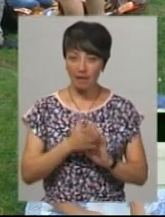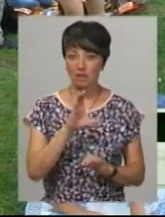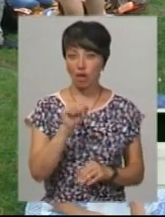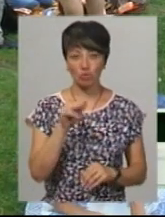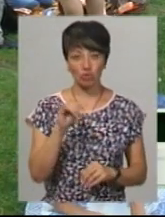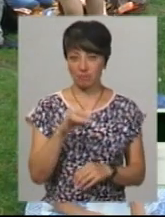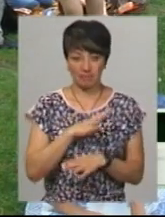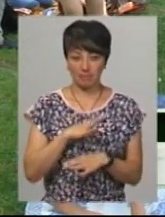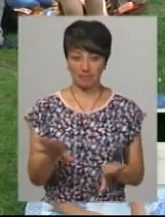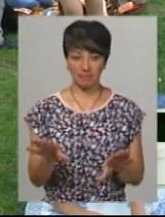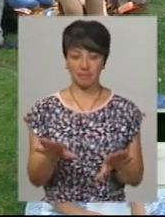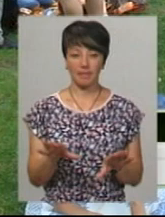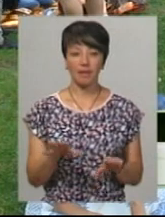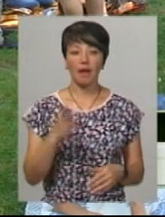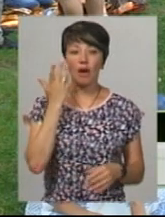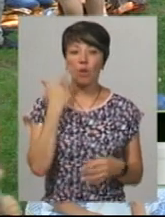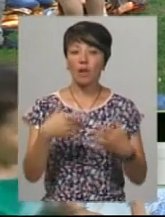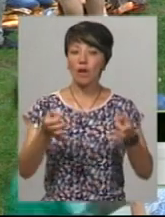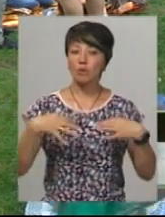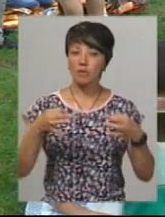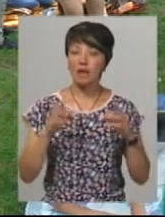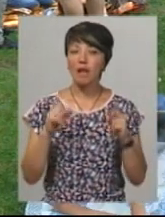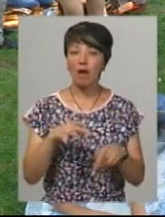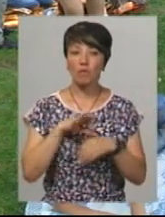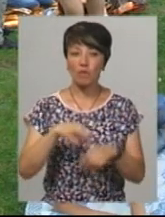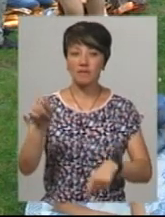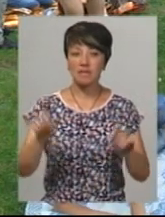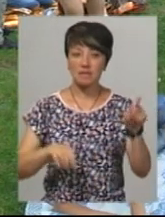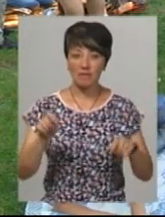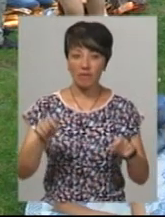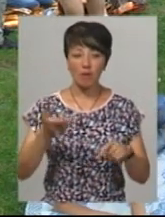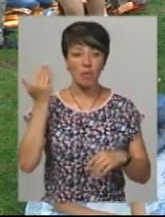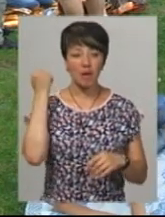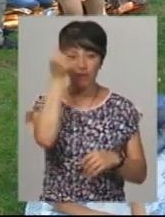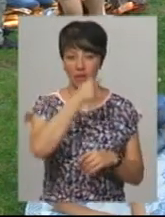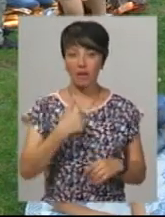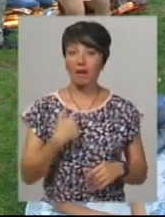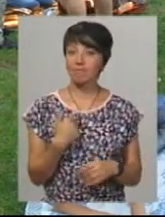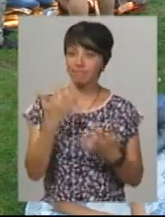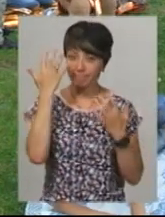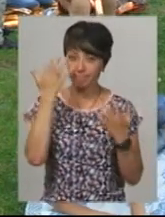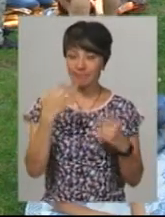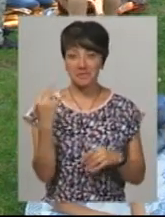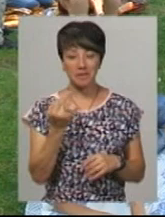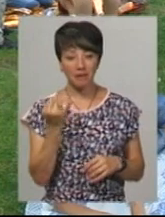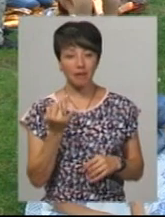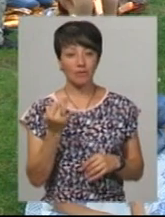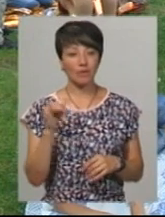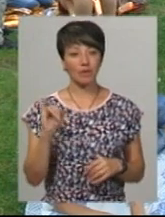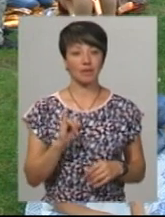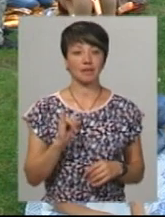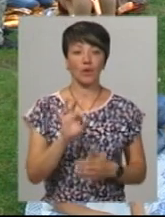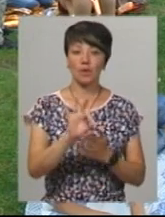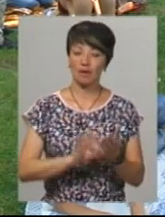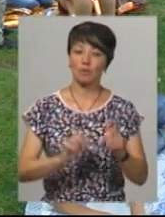була. І коли вони мені розповіли, як проходив фестиваль попередні роки, звичайно, я заінтригувалась, мені стало цікаво і